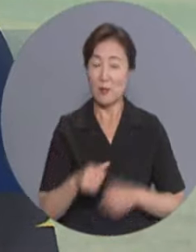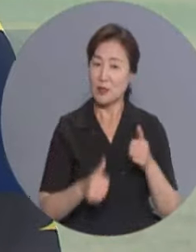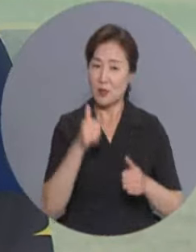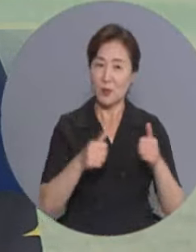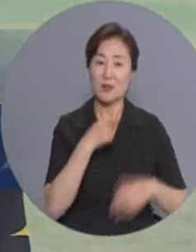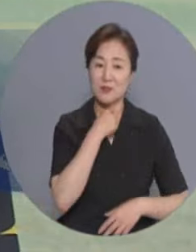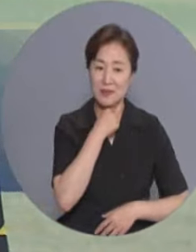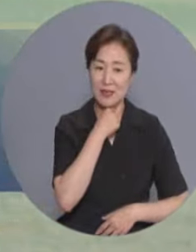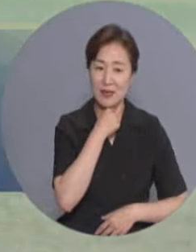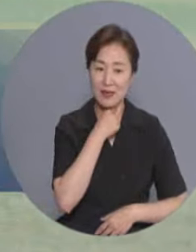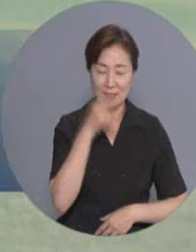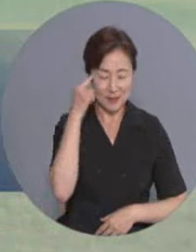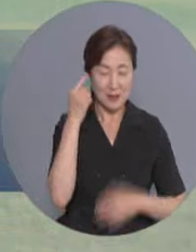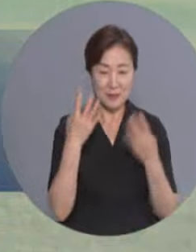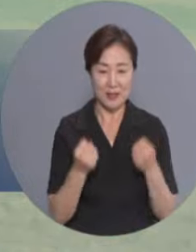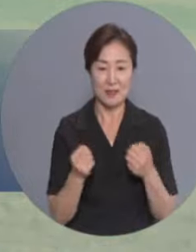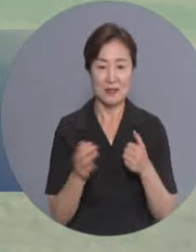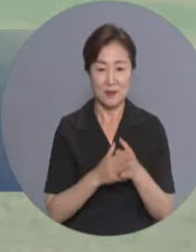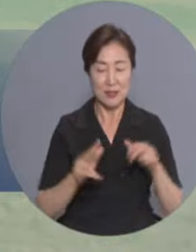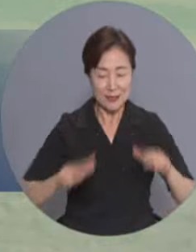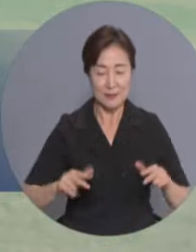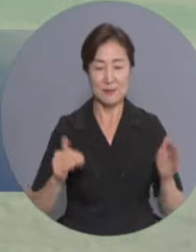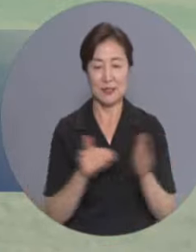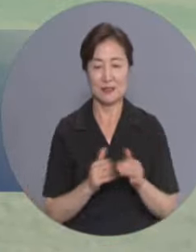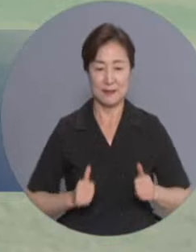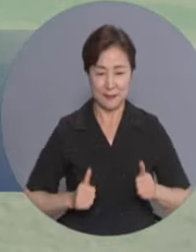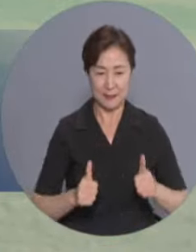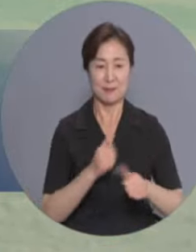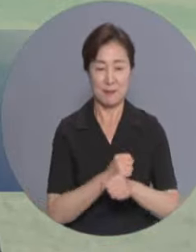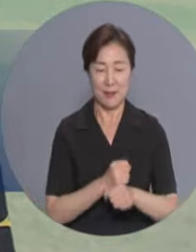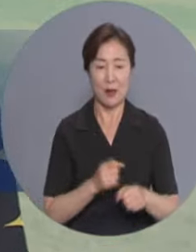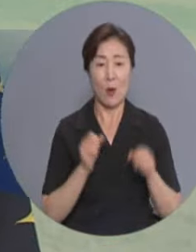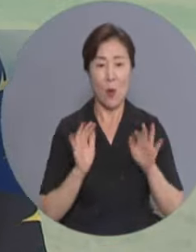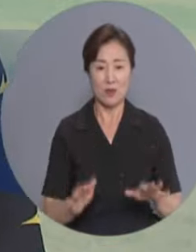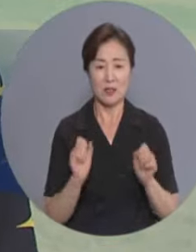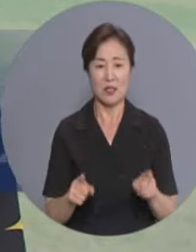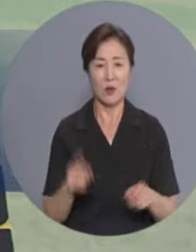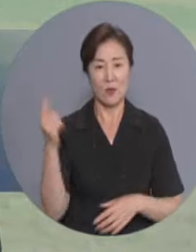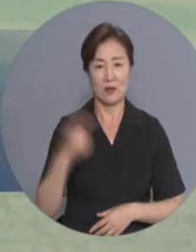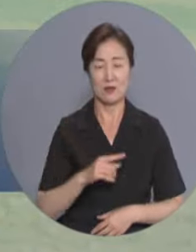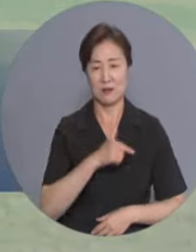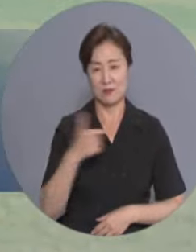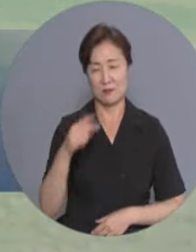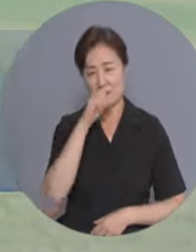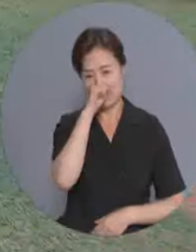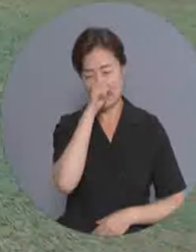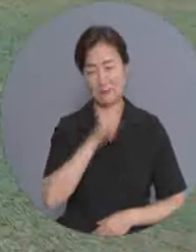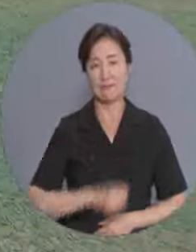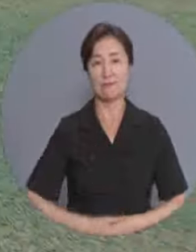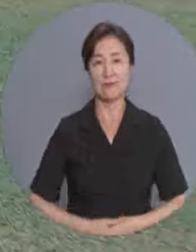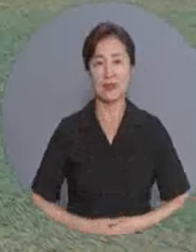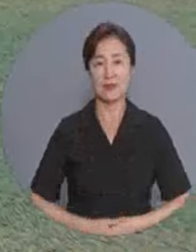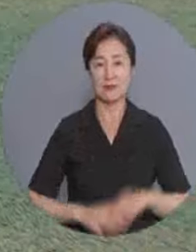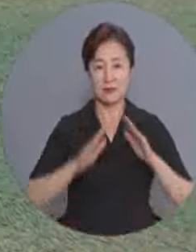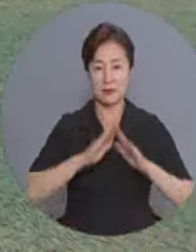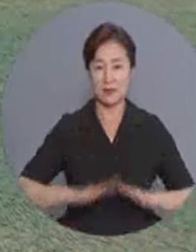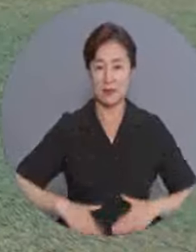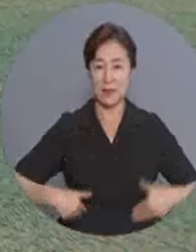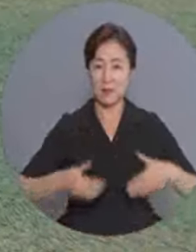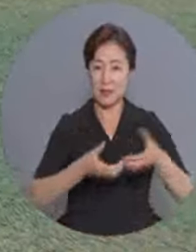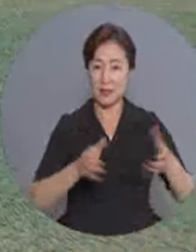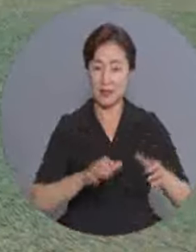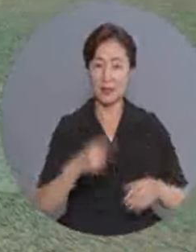싶다 이런 생각도 많이 해서 지금까지 열심히 했는데 이런 기회가 와서 정말 기분이 좋고. 전남